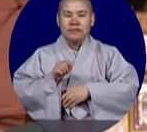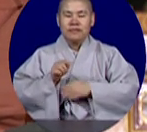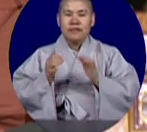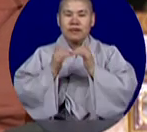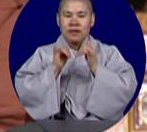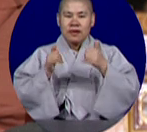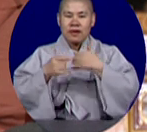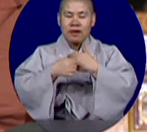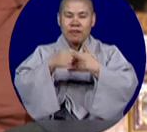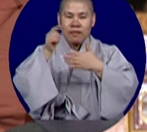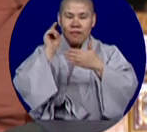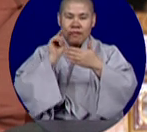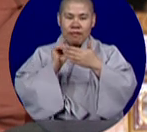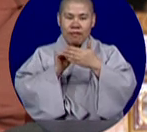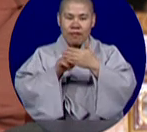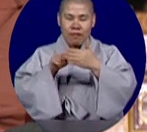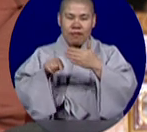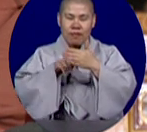사람의 마음을